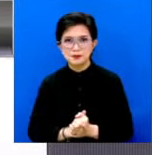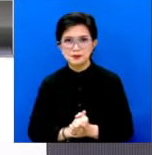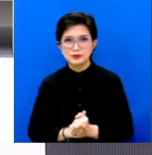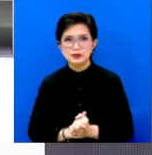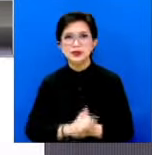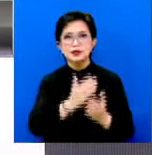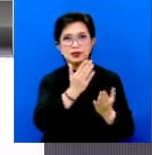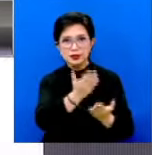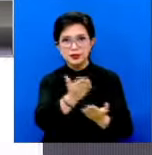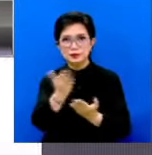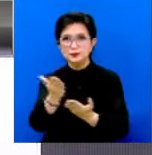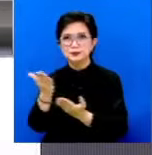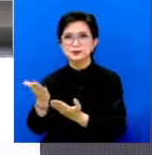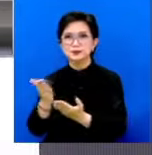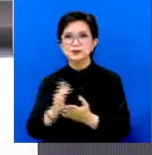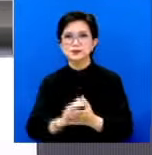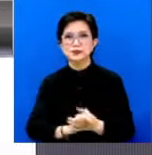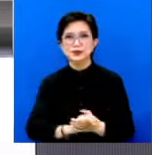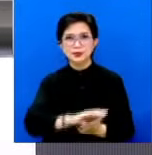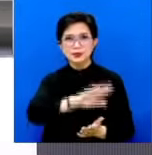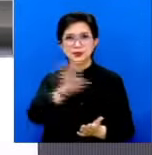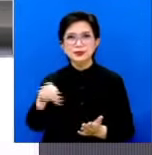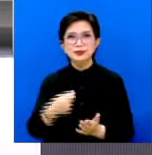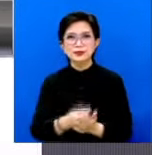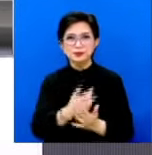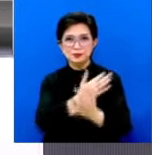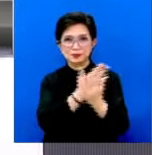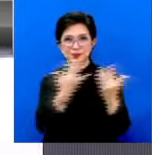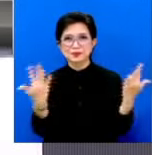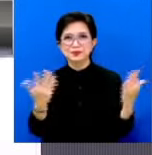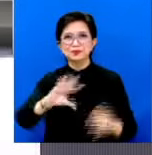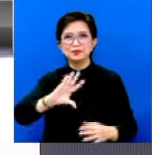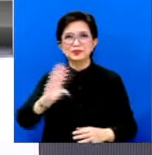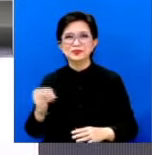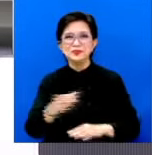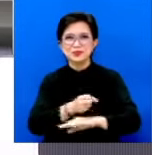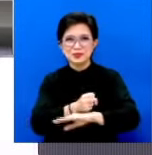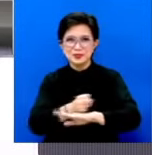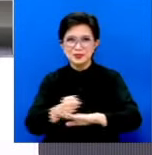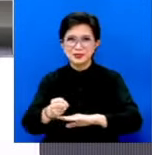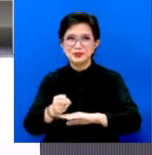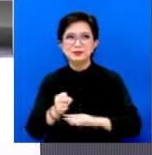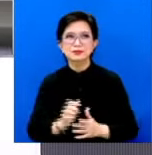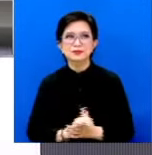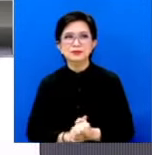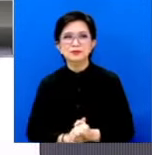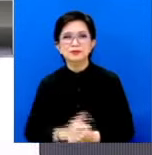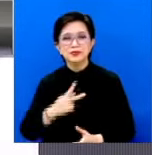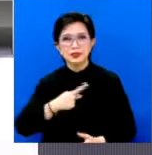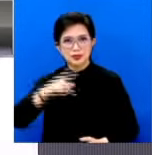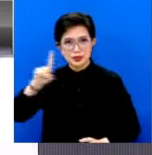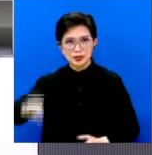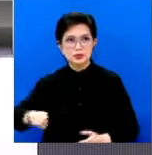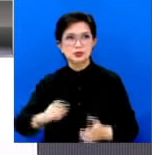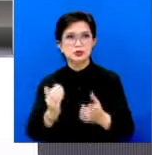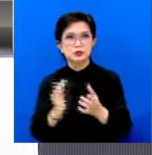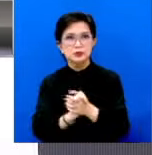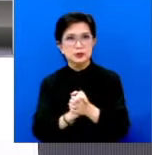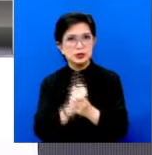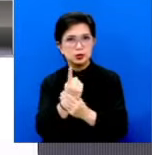Bapak Ibu sekalian, seluruh masyarakat Kabupaten Sorong, kita harus bersatu, tidak